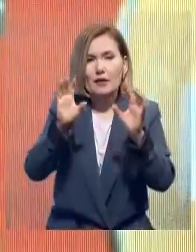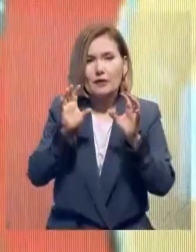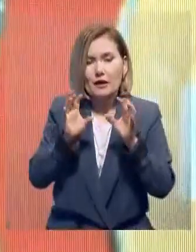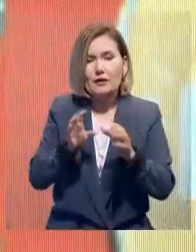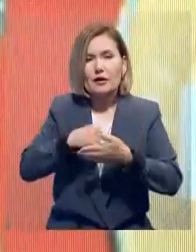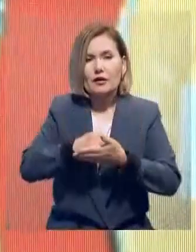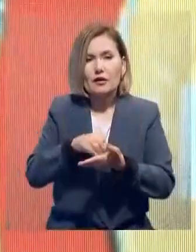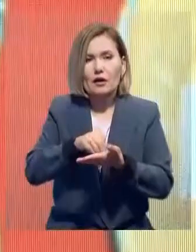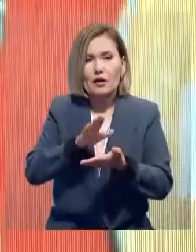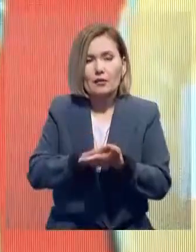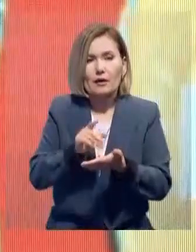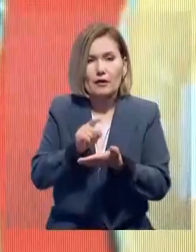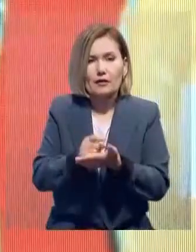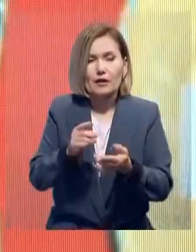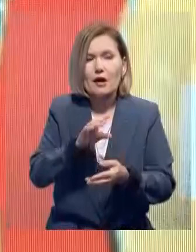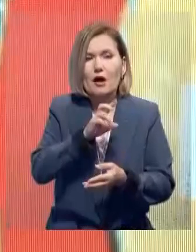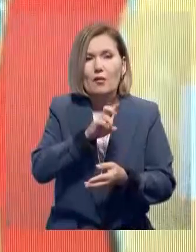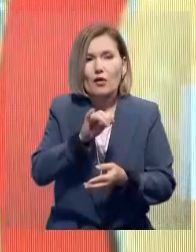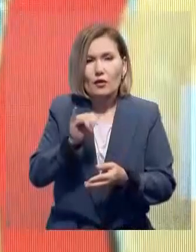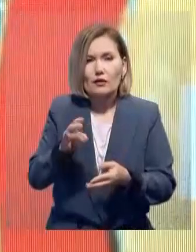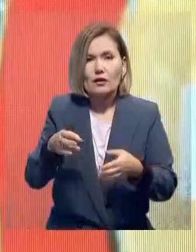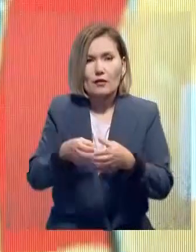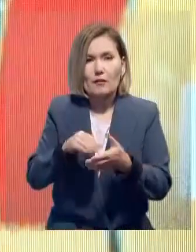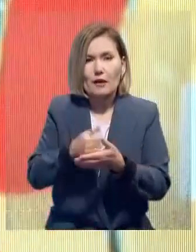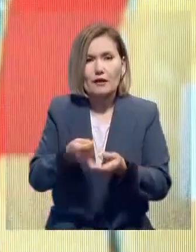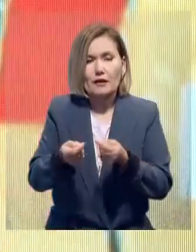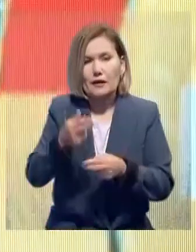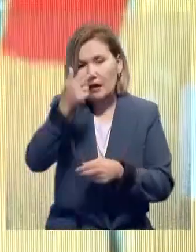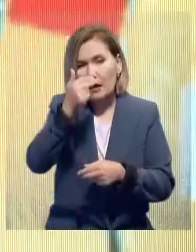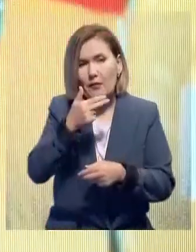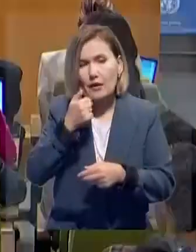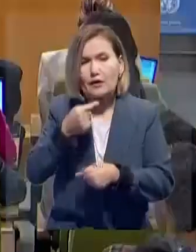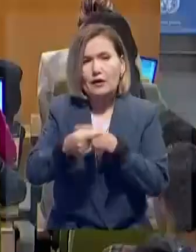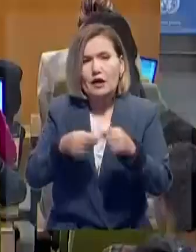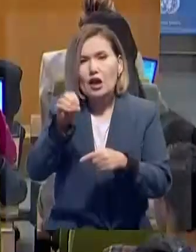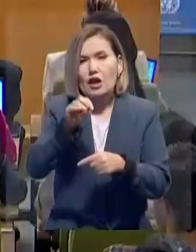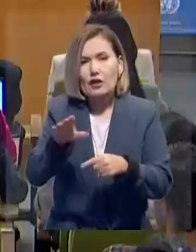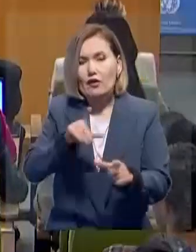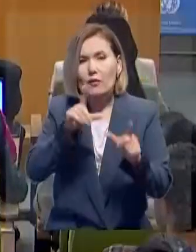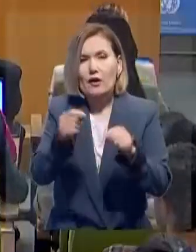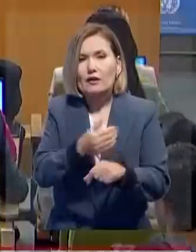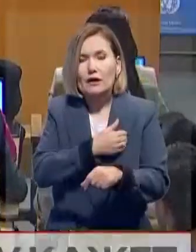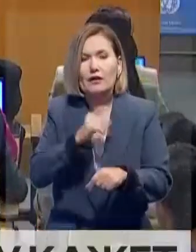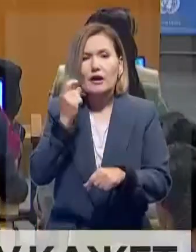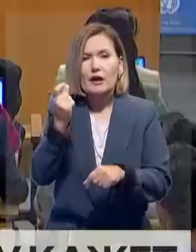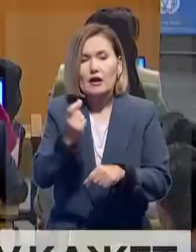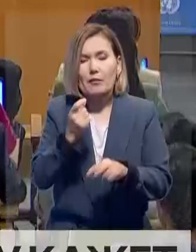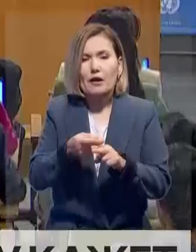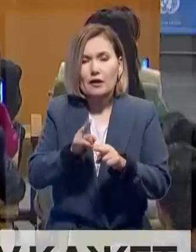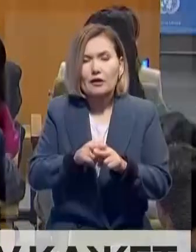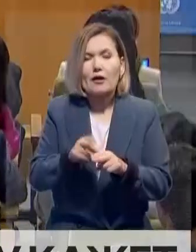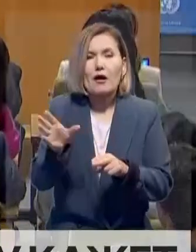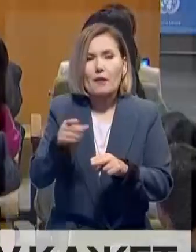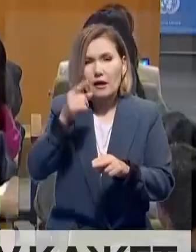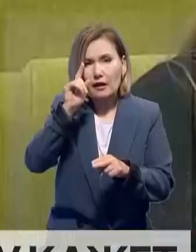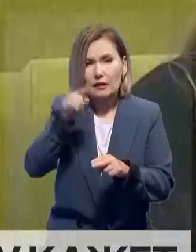статусын анықтап алған жөн, деді Біріккен ұлттар ұйымының бас хатшысы. Италия арқылы Еуропаға ұмтылғандардың дені экономикалық мигранттар екенін